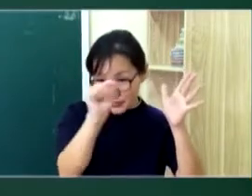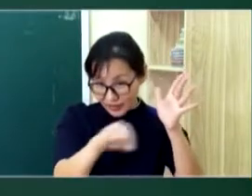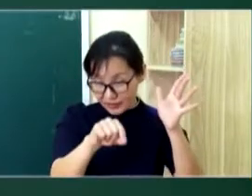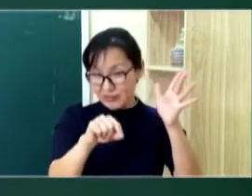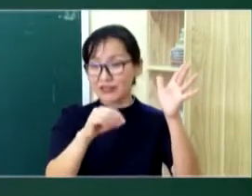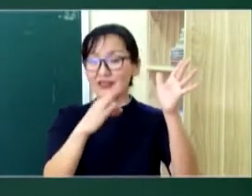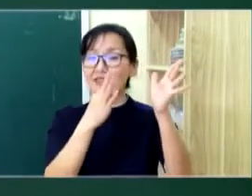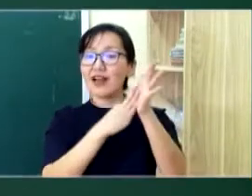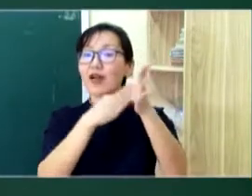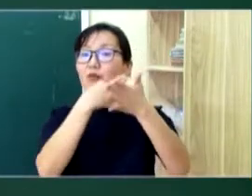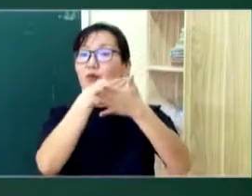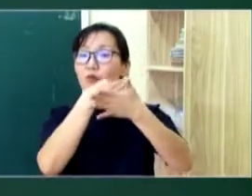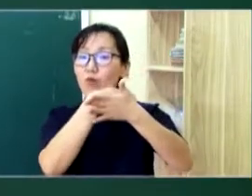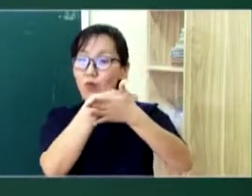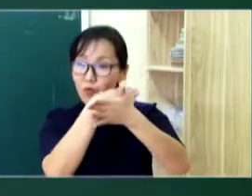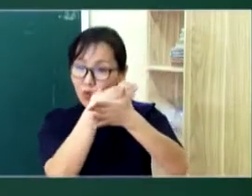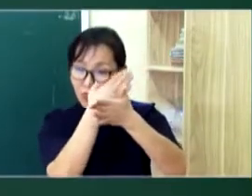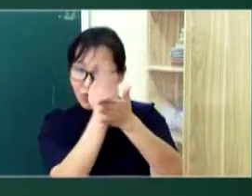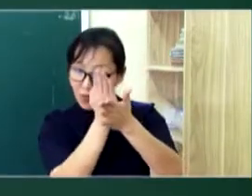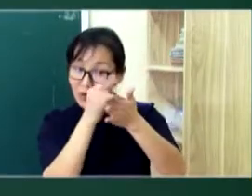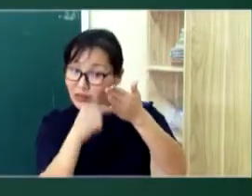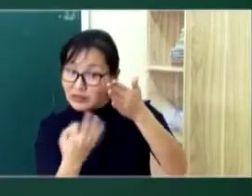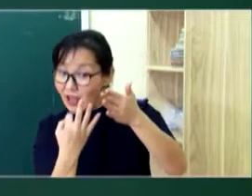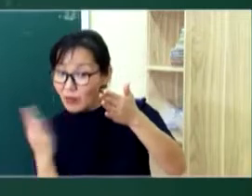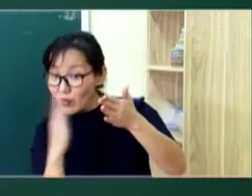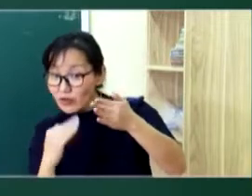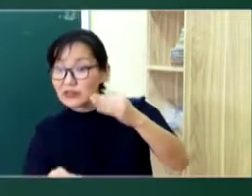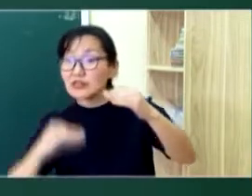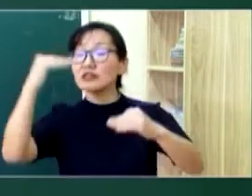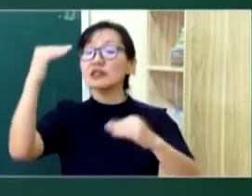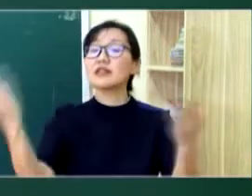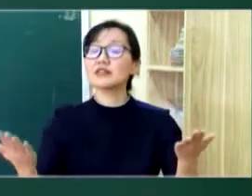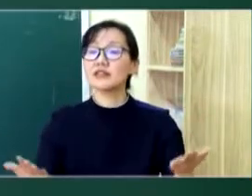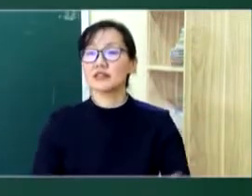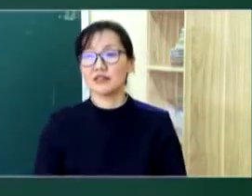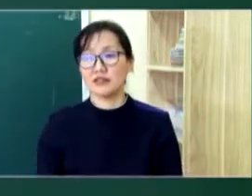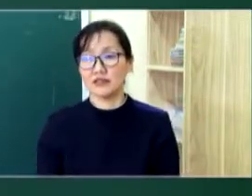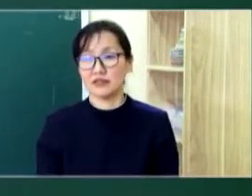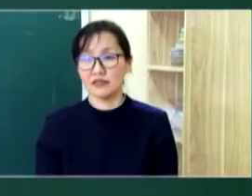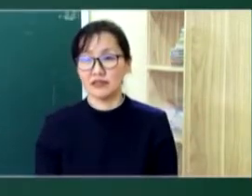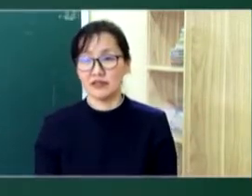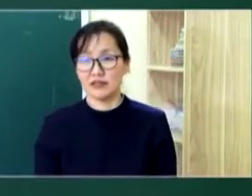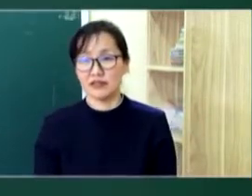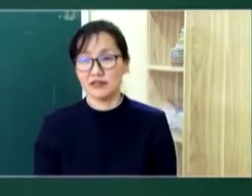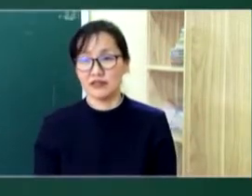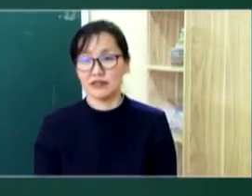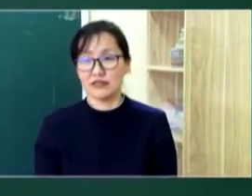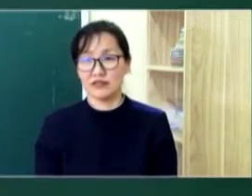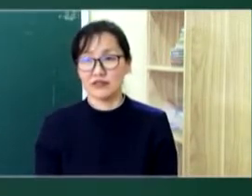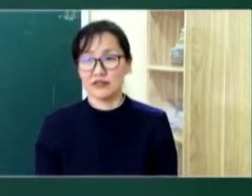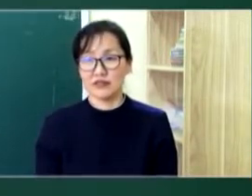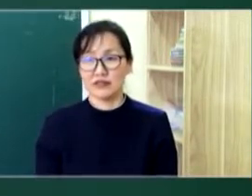учраас 2 10-т май 10-ийн хэсэг маань 2 байсан бол 1 нэмэгдээд 1 бүхэл